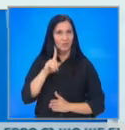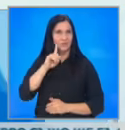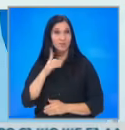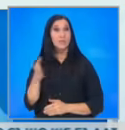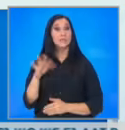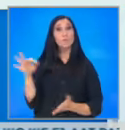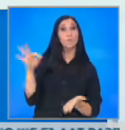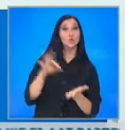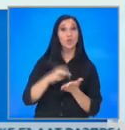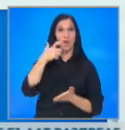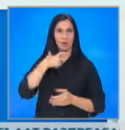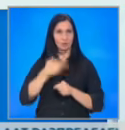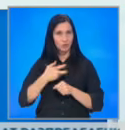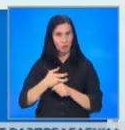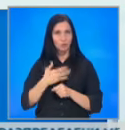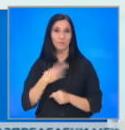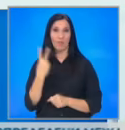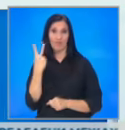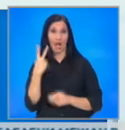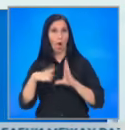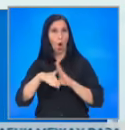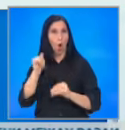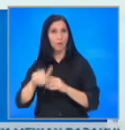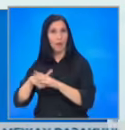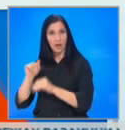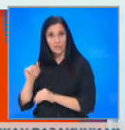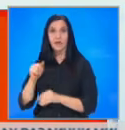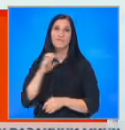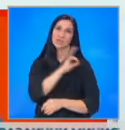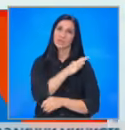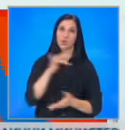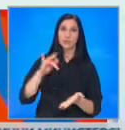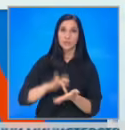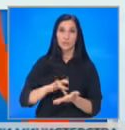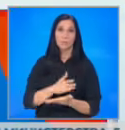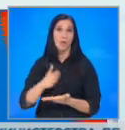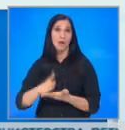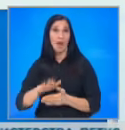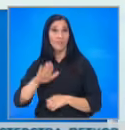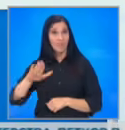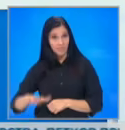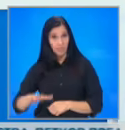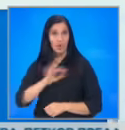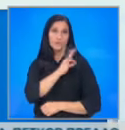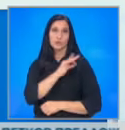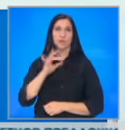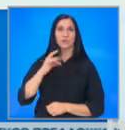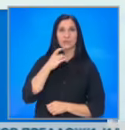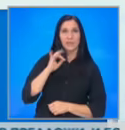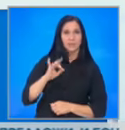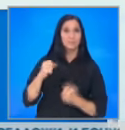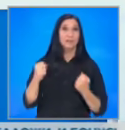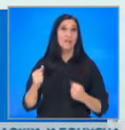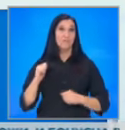След посещение при личния лекар следват два отказа във вакцинационни центрове. Накрая детето е имунизирано в РЗИ. Здравната